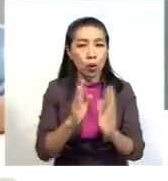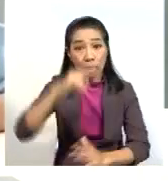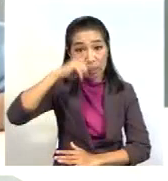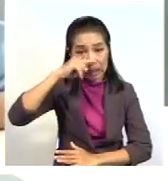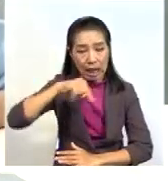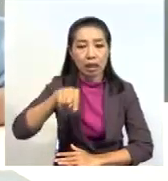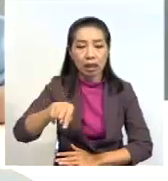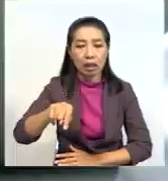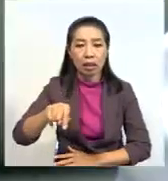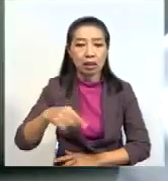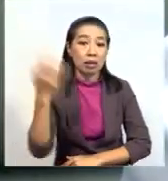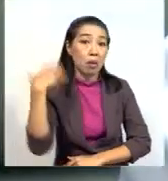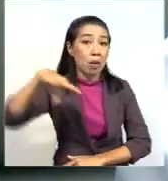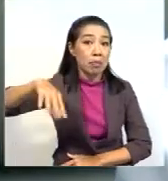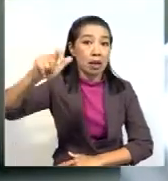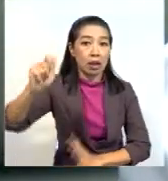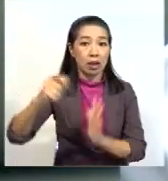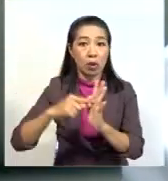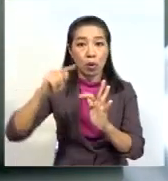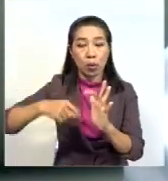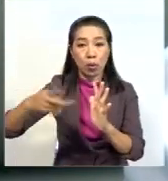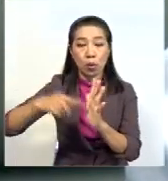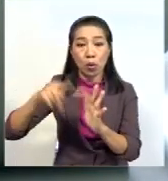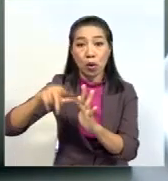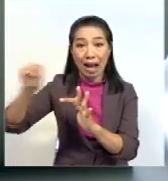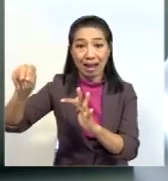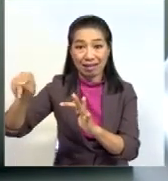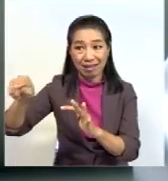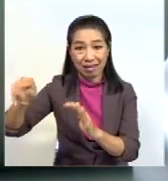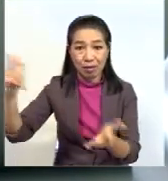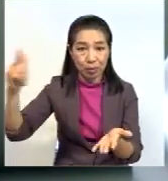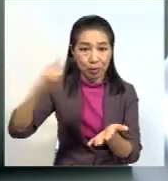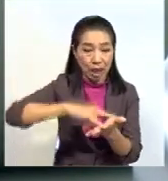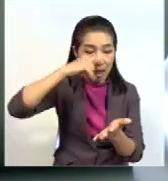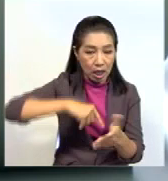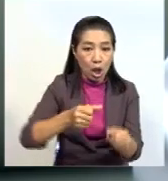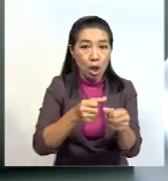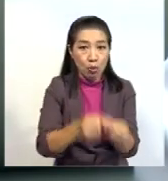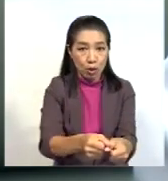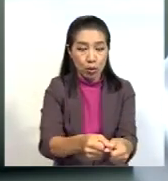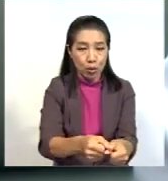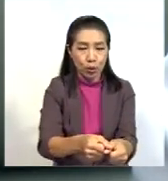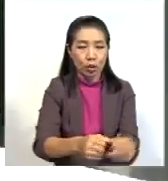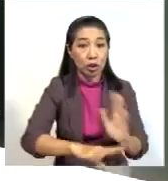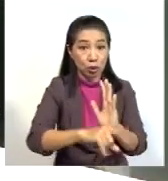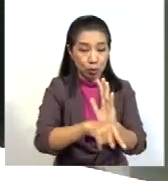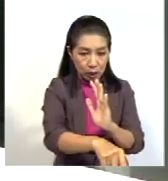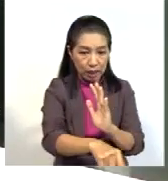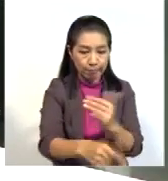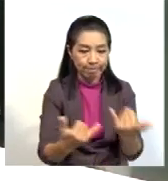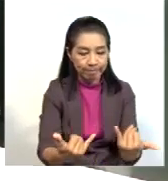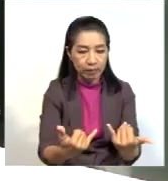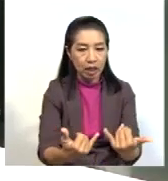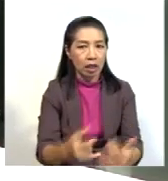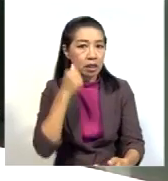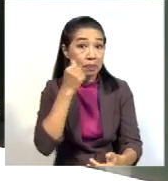คนไทยนะคะที่กลับจากอู่ฮั่นและเฝ้าระวังอาการอยู่14วันที่สัตหีบพรุ่งนี้กลับบ้านได้แล้วนะคะ